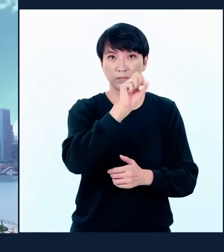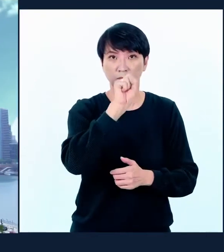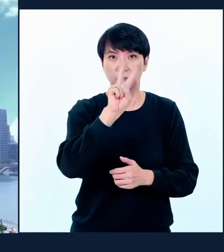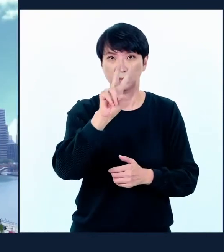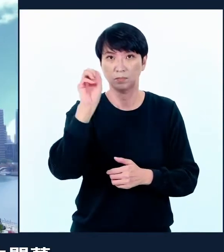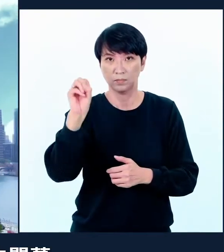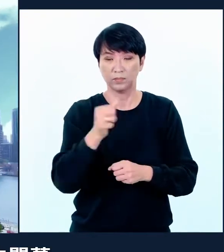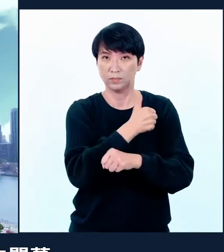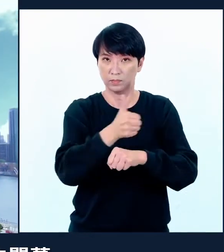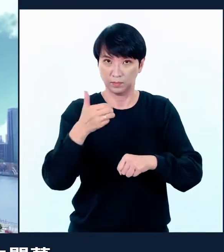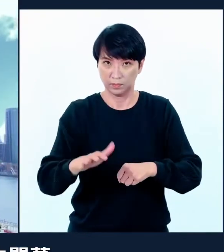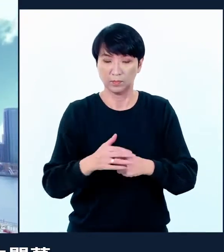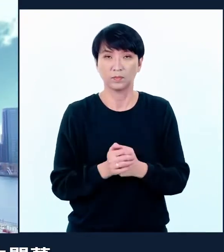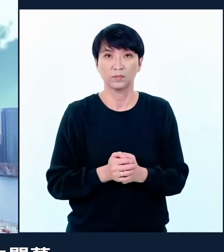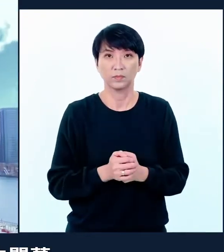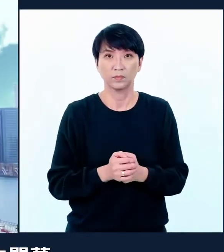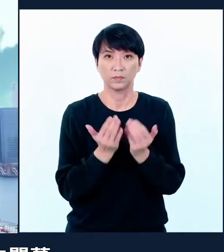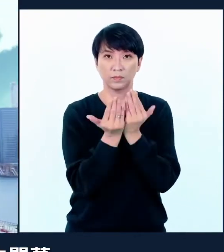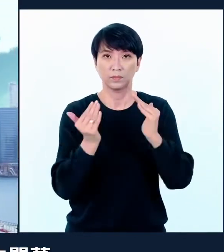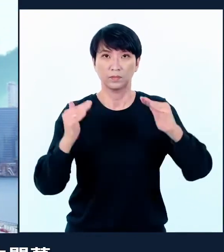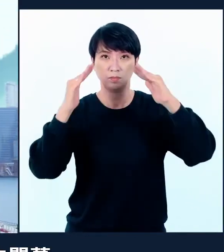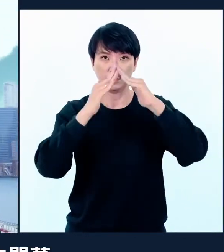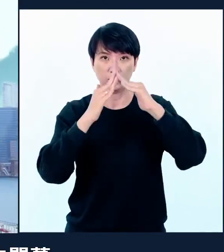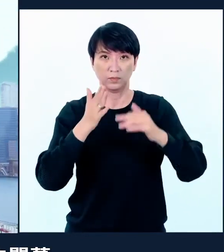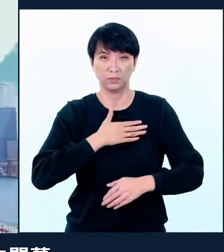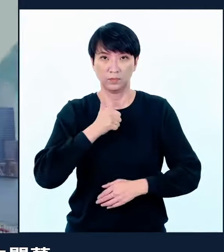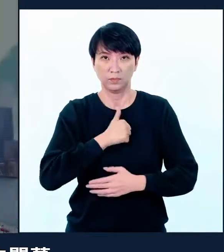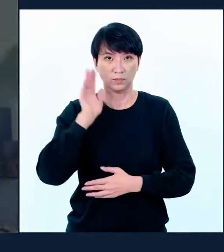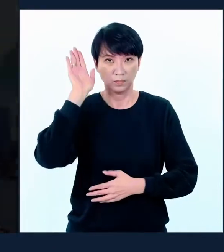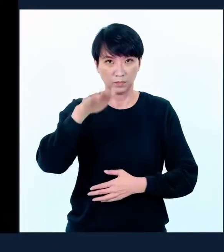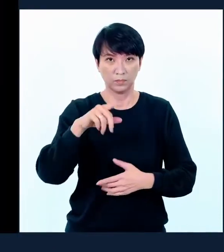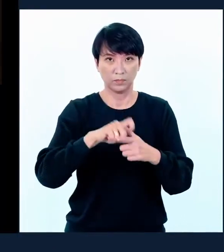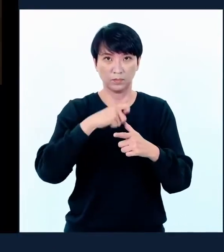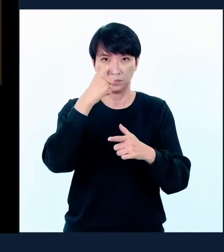年竣工，而博物馆预计在其后九个月至一年内开幕。